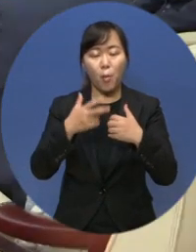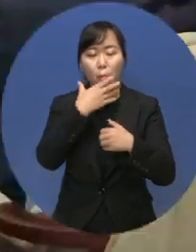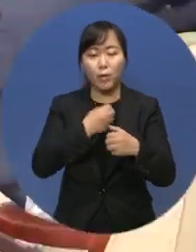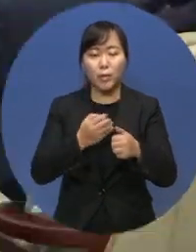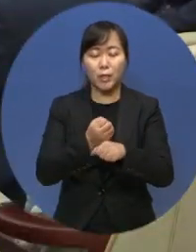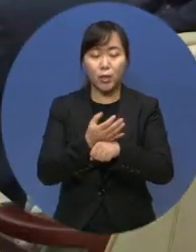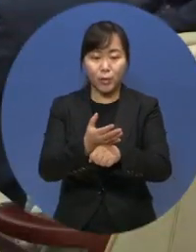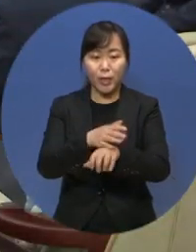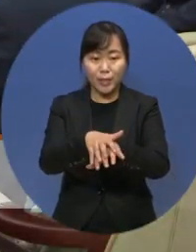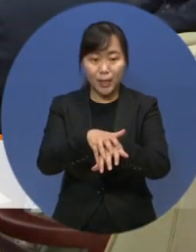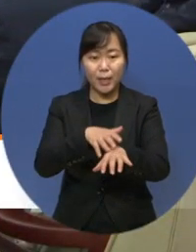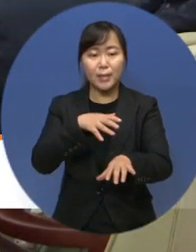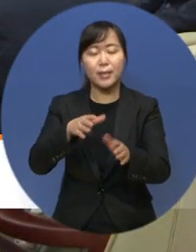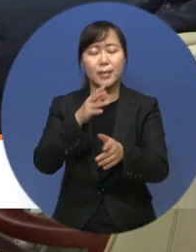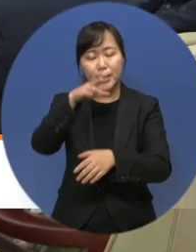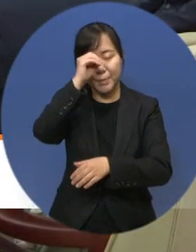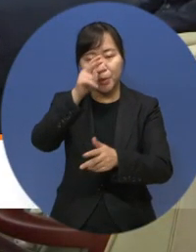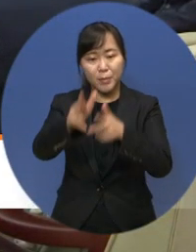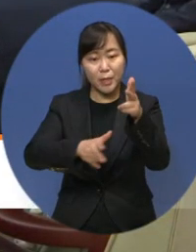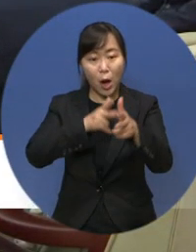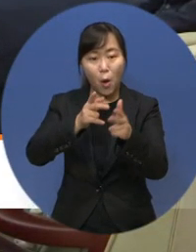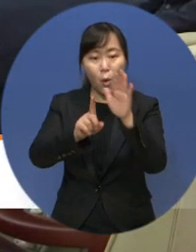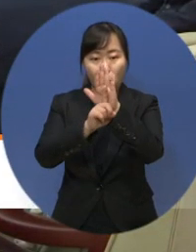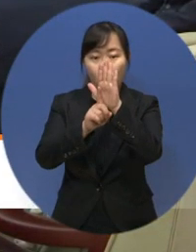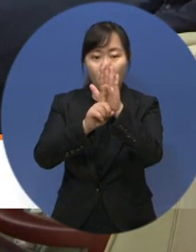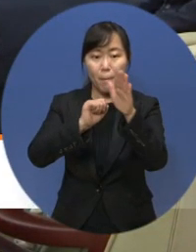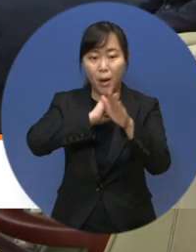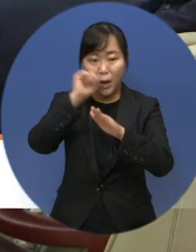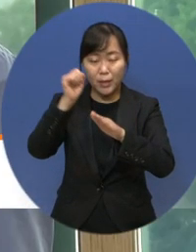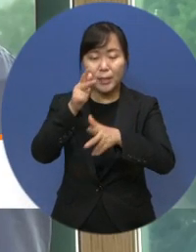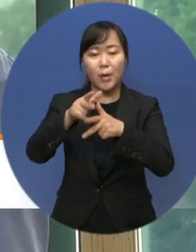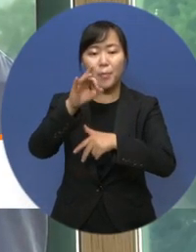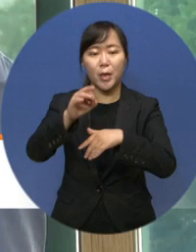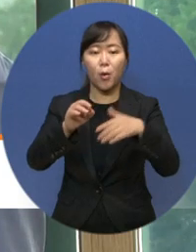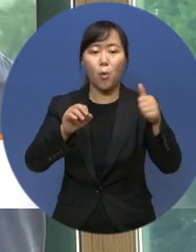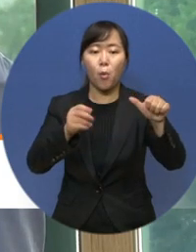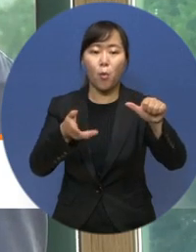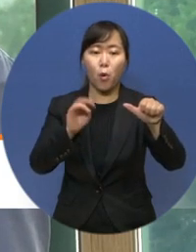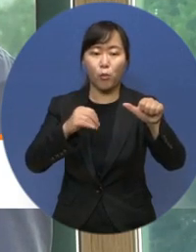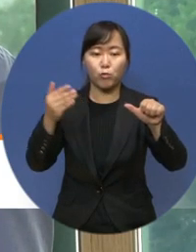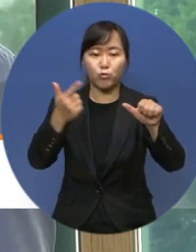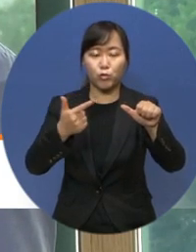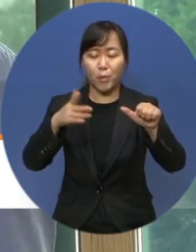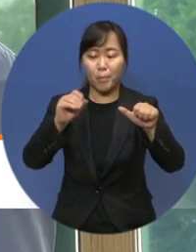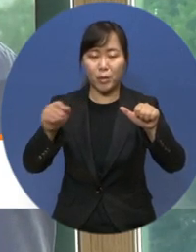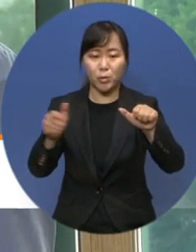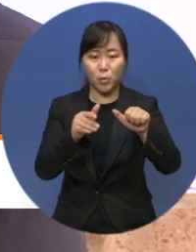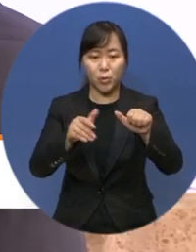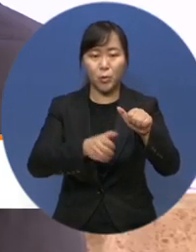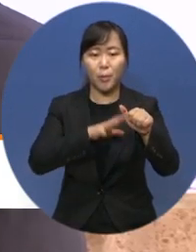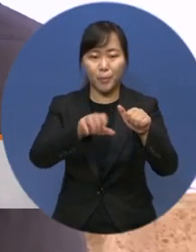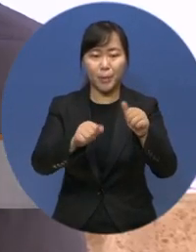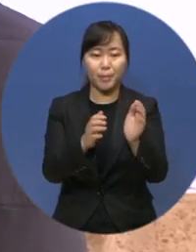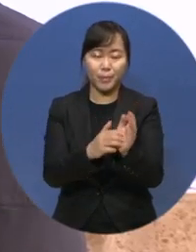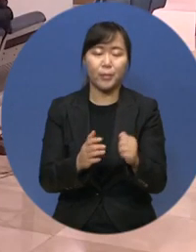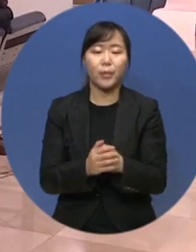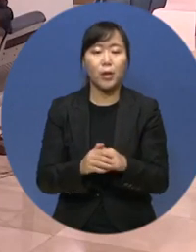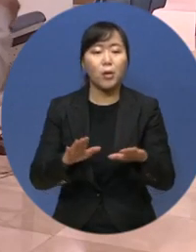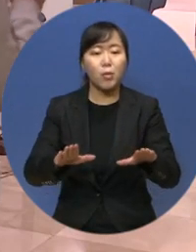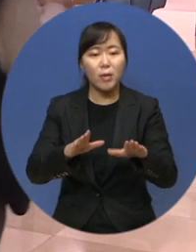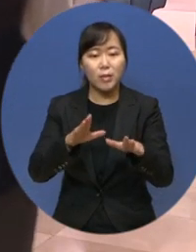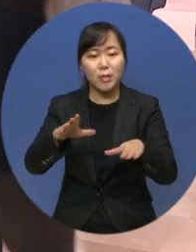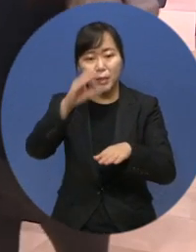체계 시범사업 공모에 선정돼 사업비 5억 6천 여 만원을 확보했기 때문 입니다 특히 이번